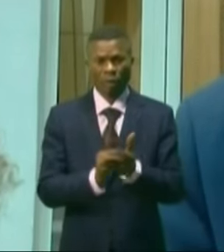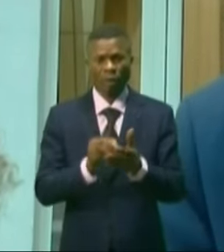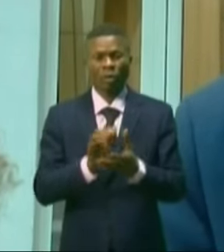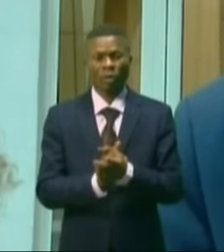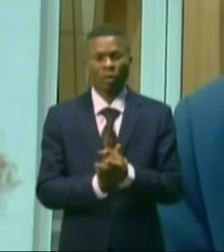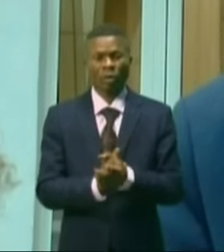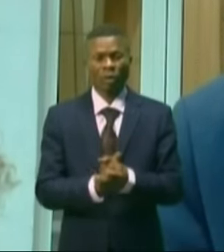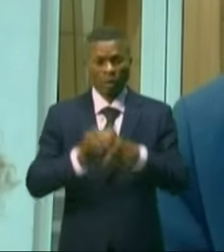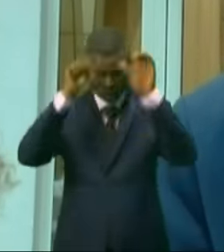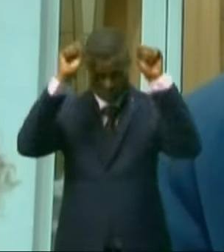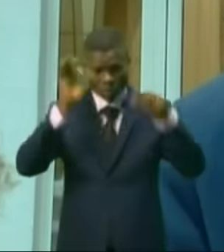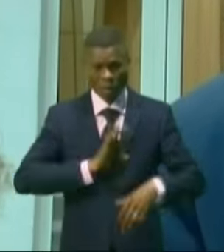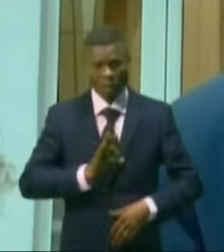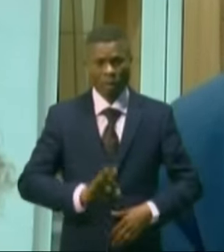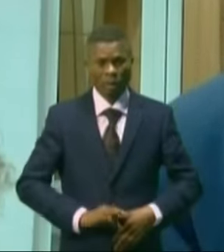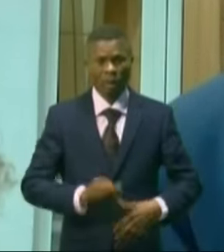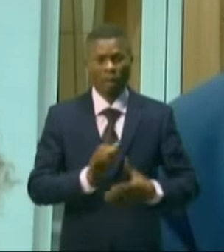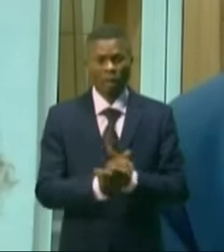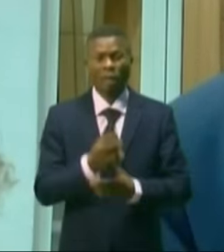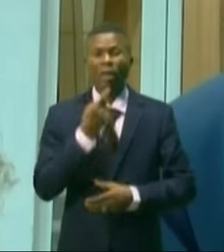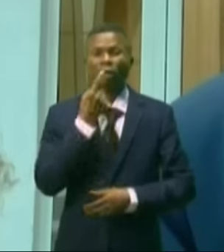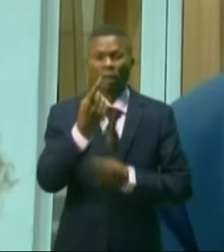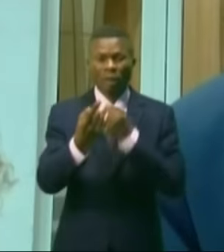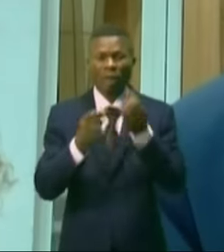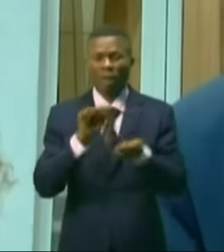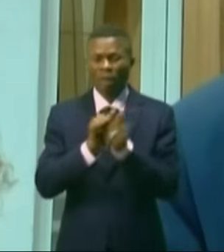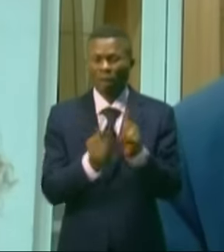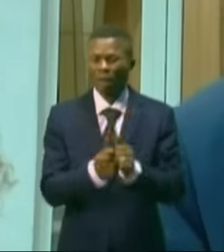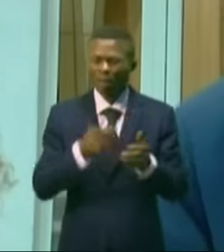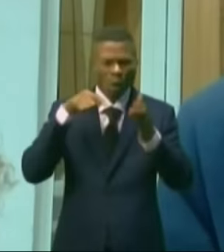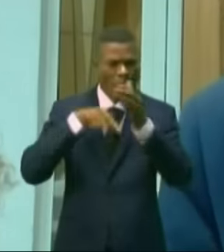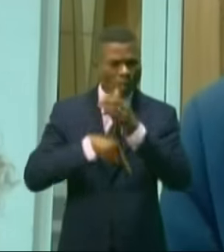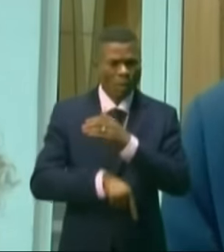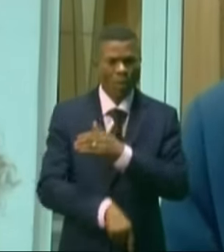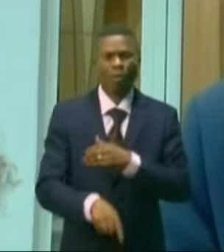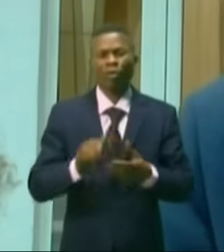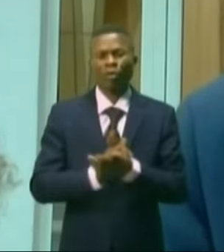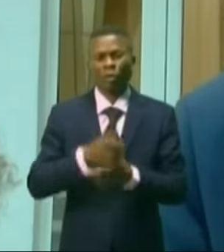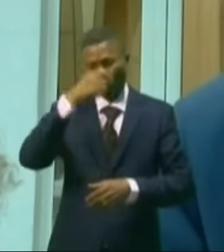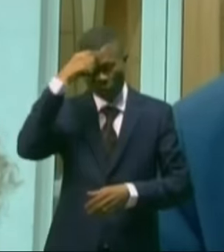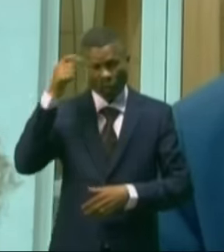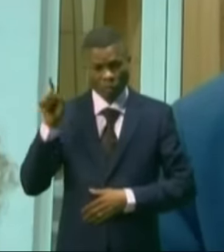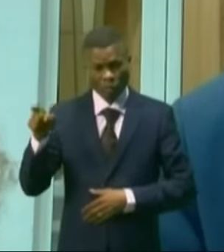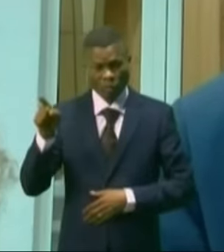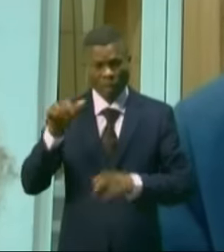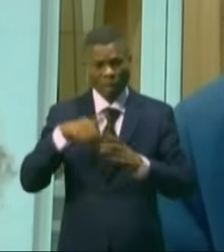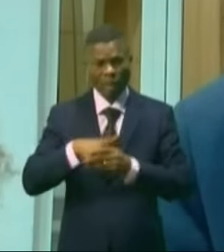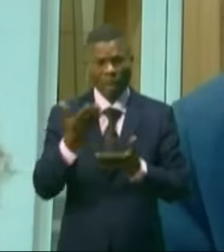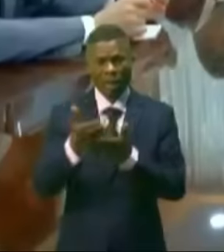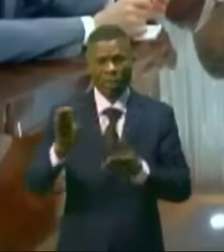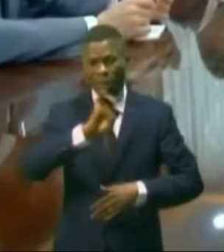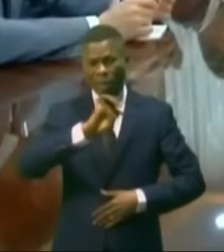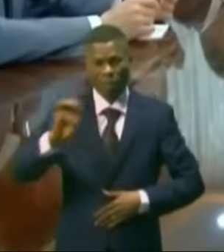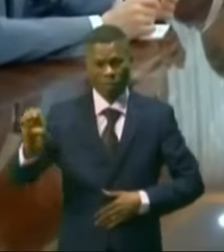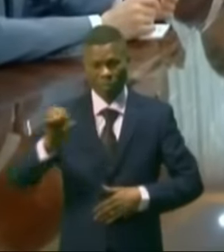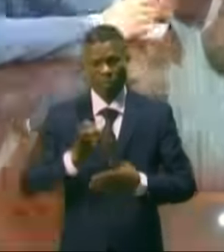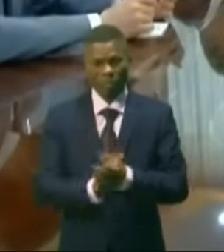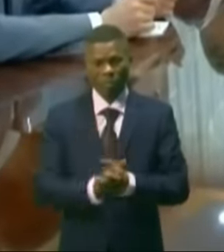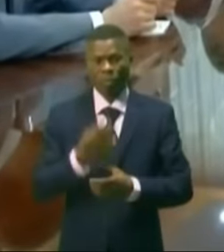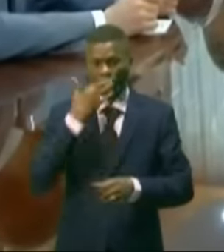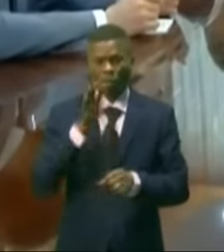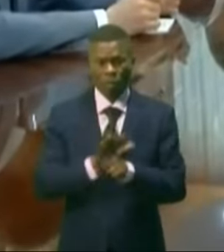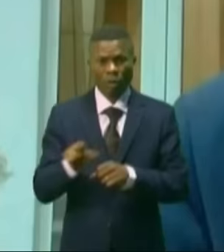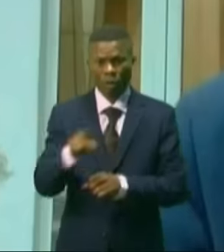Il a souligné les causes profondes du conflit là-bas. Je le suis assuré de